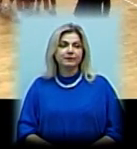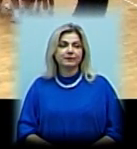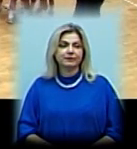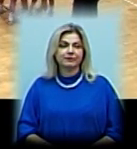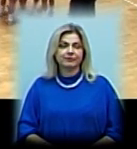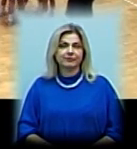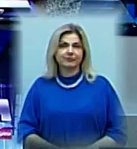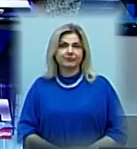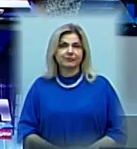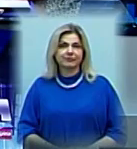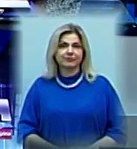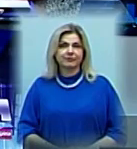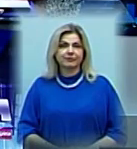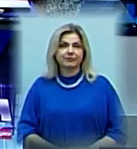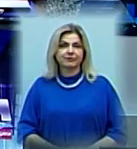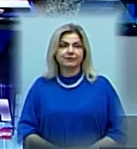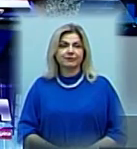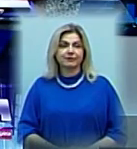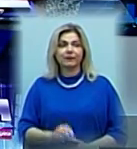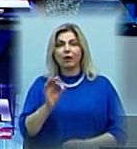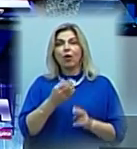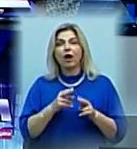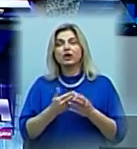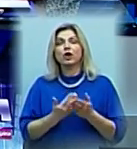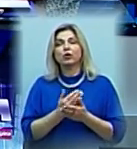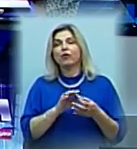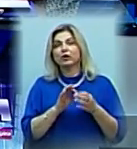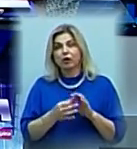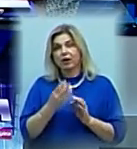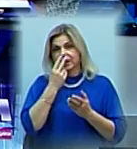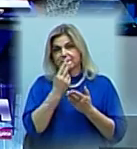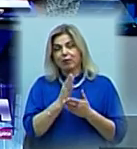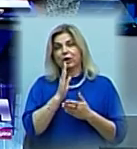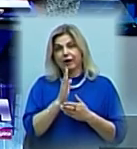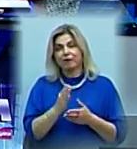новини Миколаївщини. Про ці та інші події більш докладніше